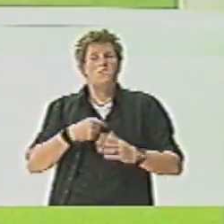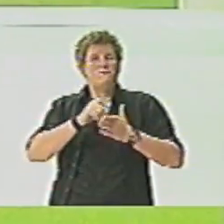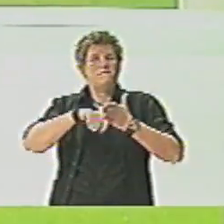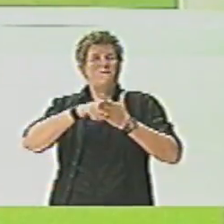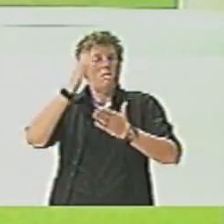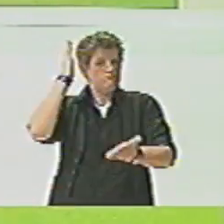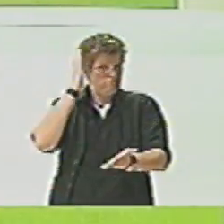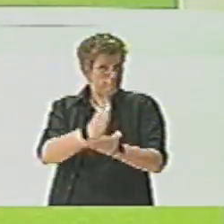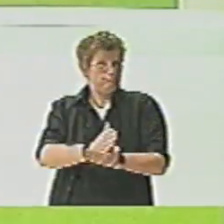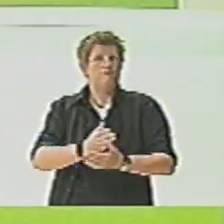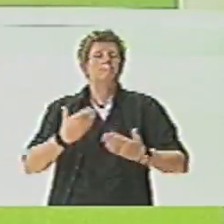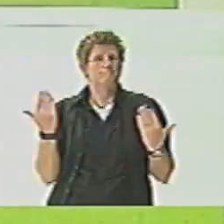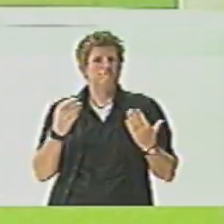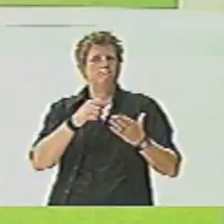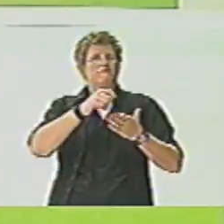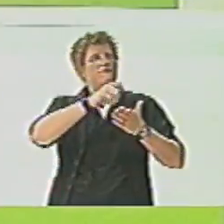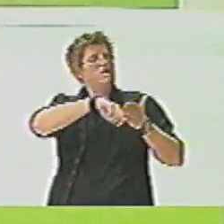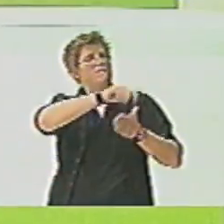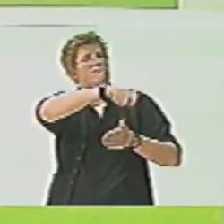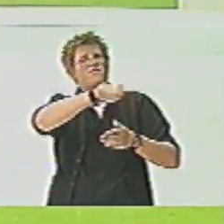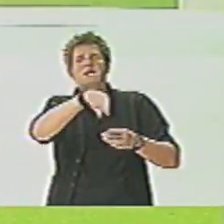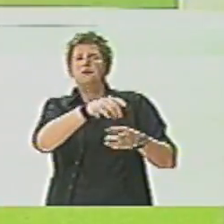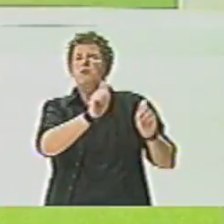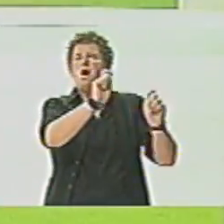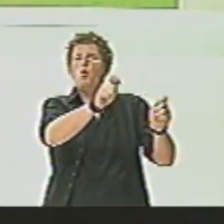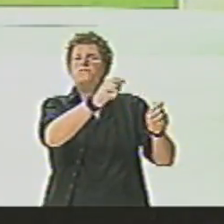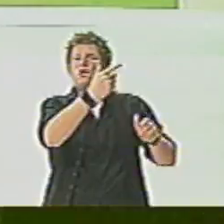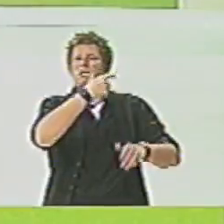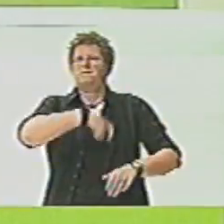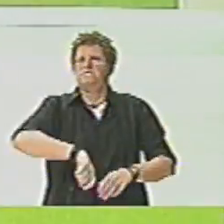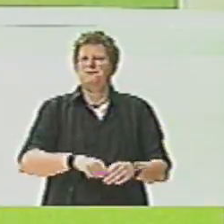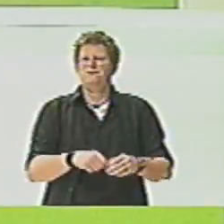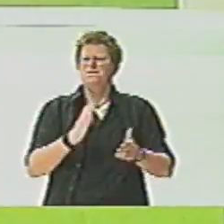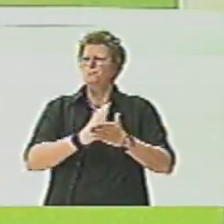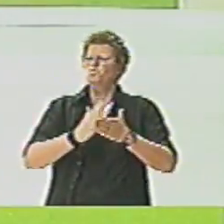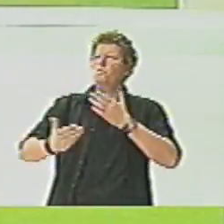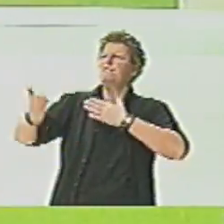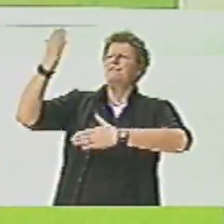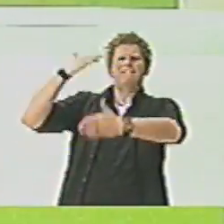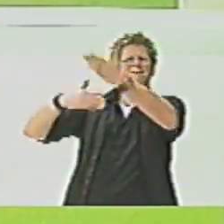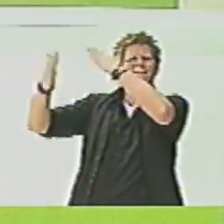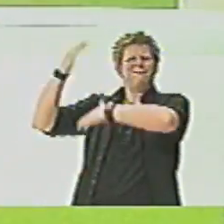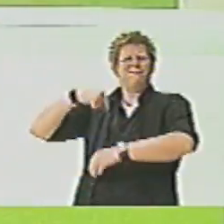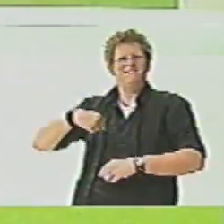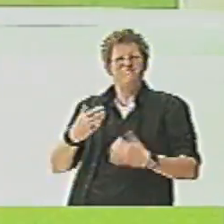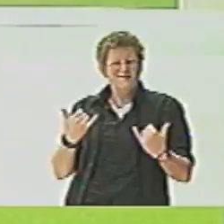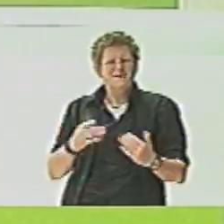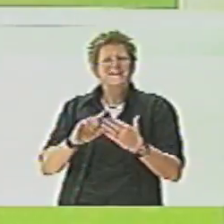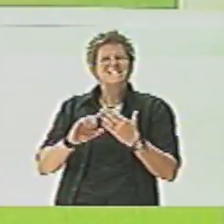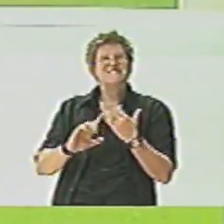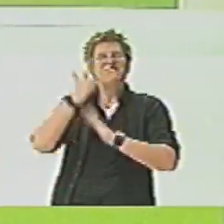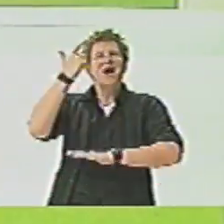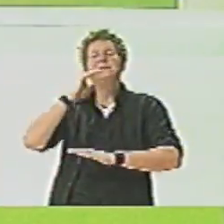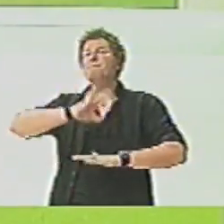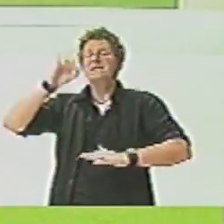bekommen. Denn das zweitbeste Wahlergebnis unserer Geschichte in NRW heißt für uns, die Wählerinnen und Wähler wollen